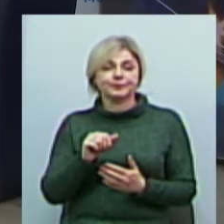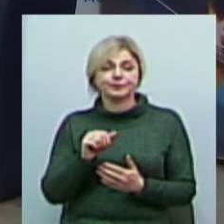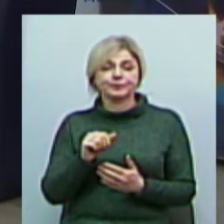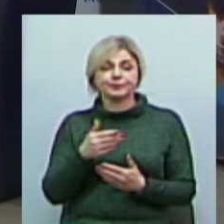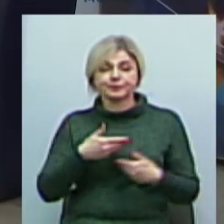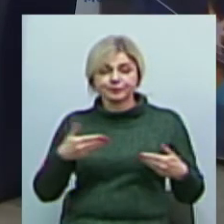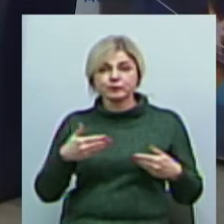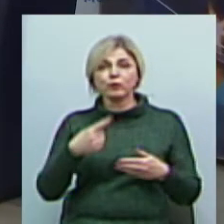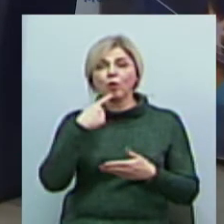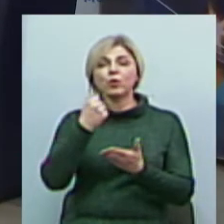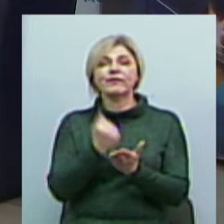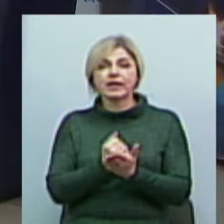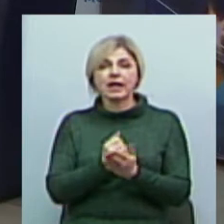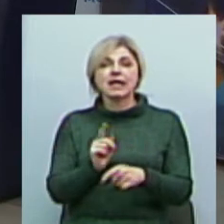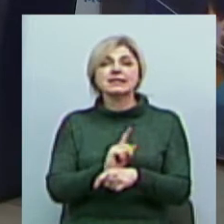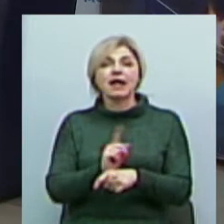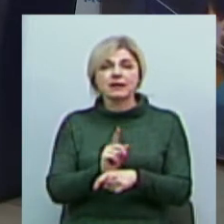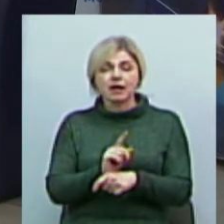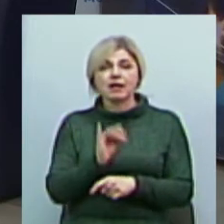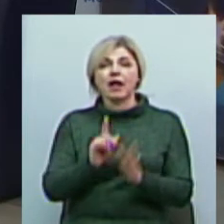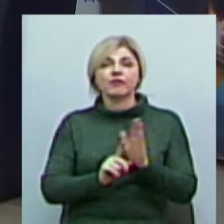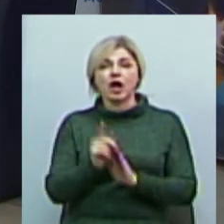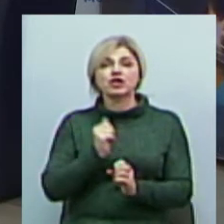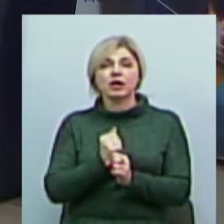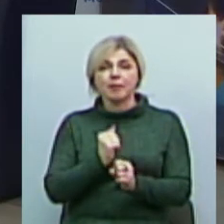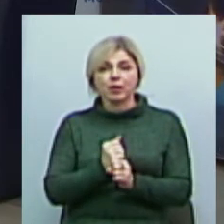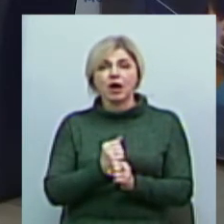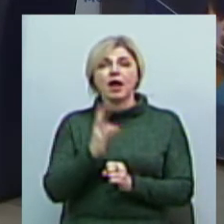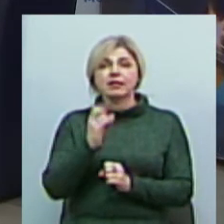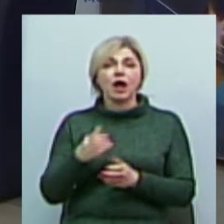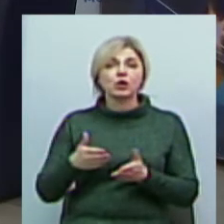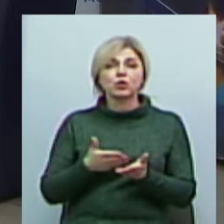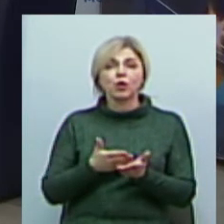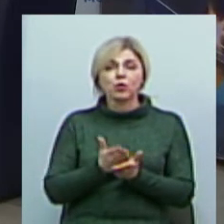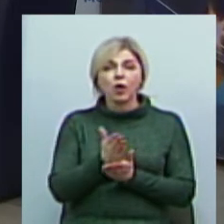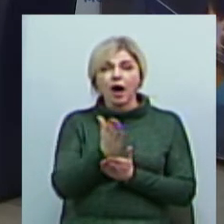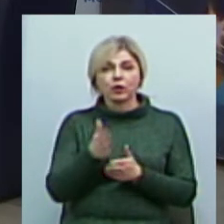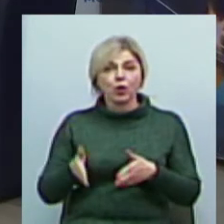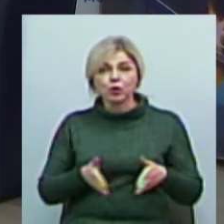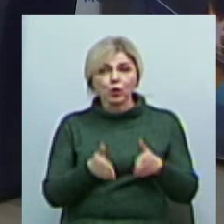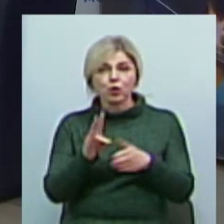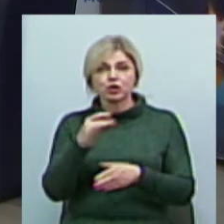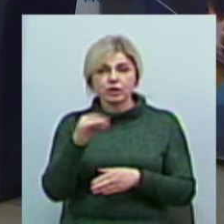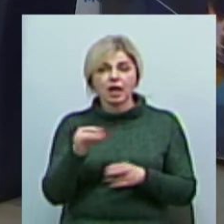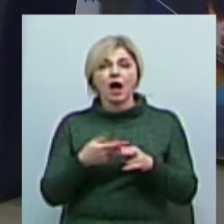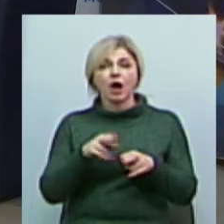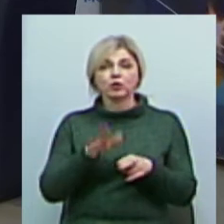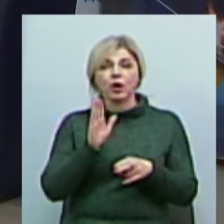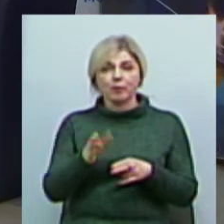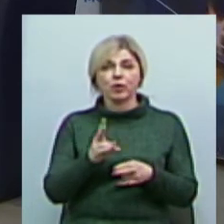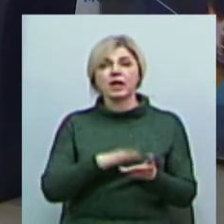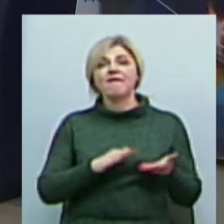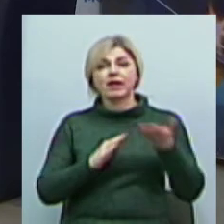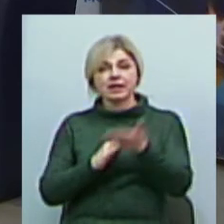утвердили стандарты и процедуры, начали работать над дорожной картой, которая будет после стадионной рады вынесена на